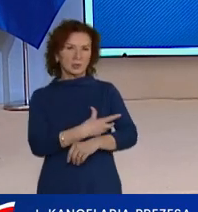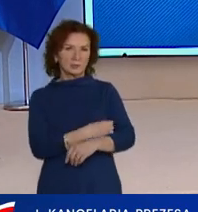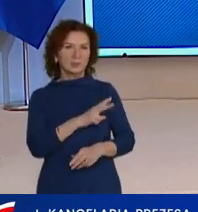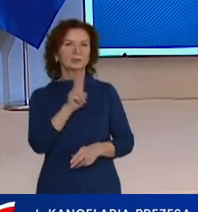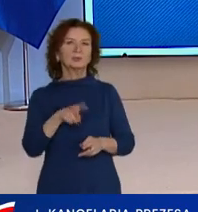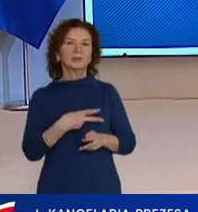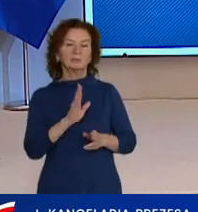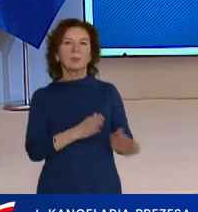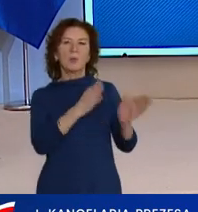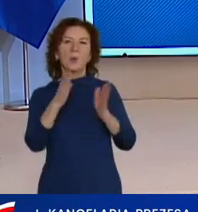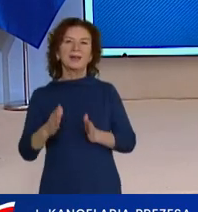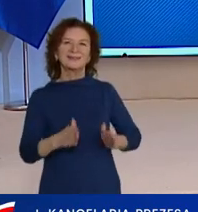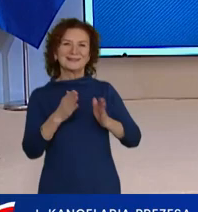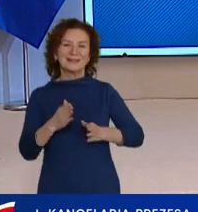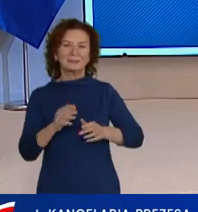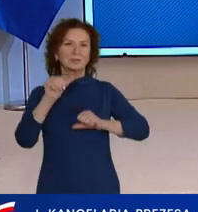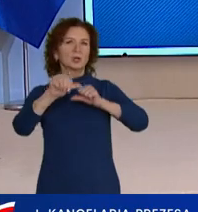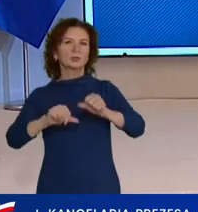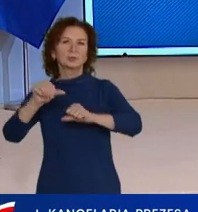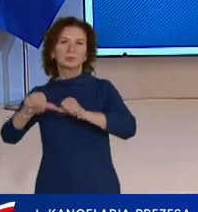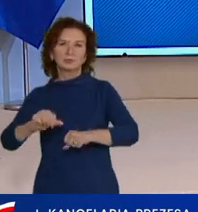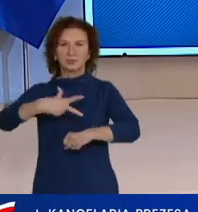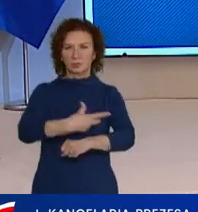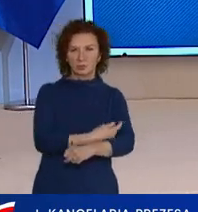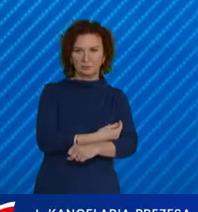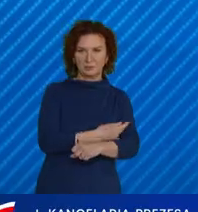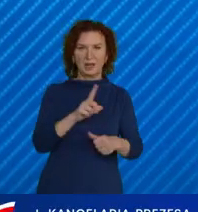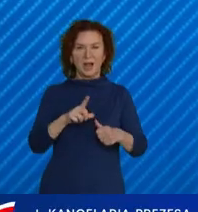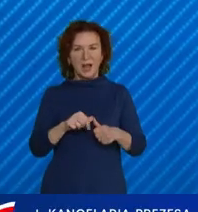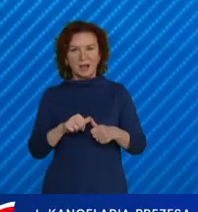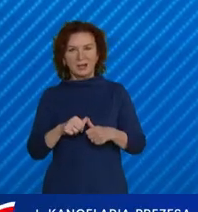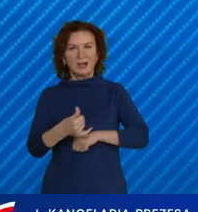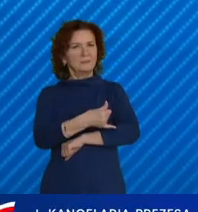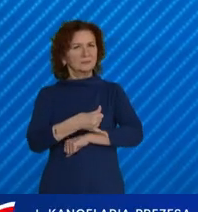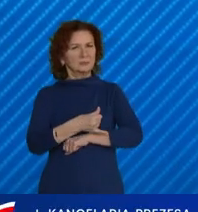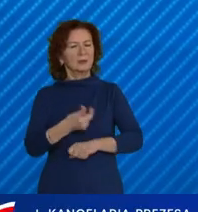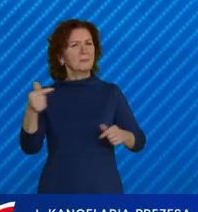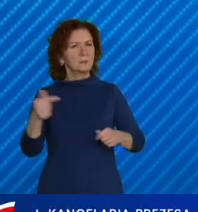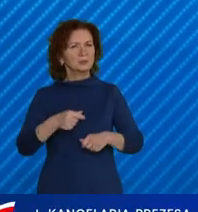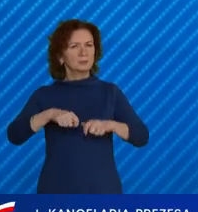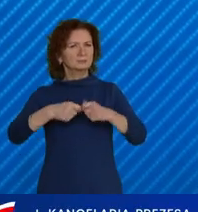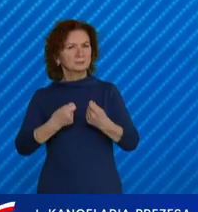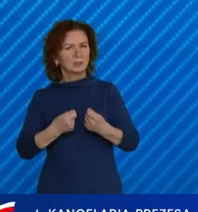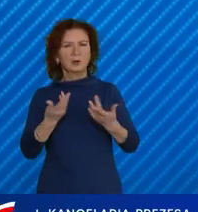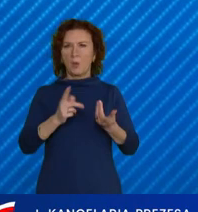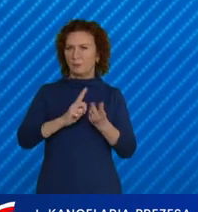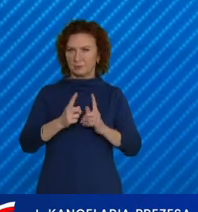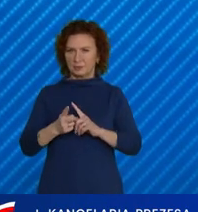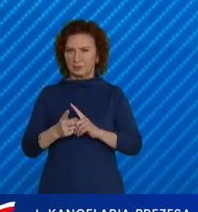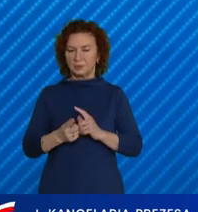kolejne roczniki, ale podkreślamy za każdym razem, że musimy być elastyczni. To znaczy, jeżeli mamy na